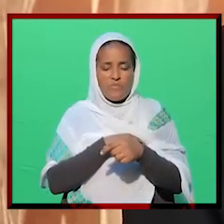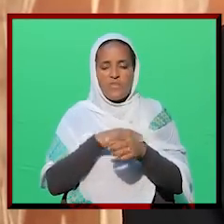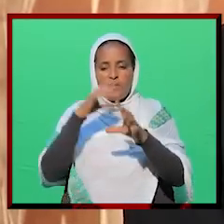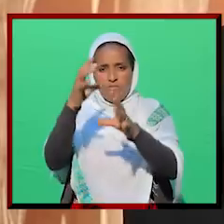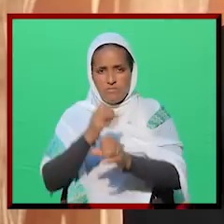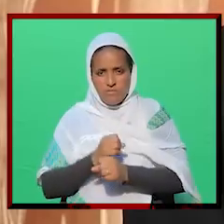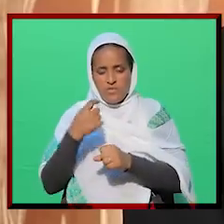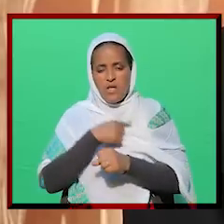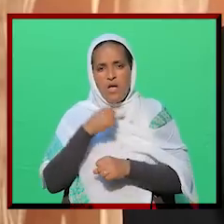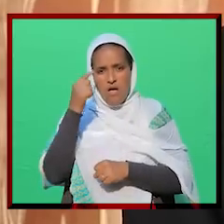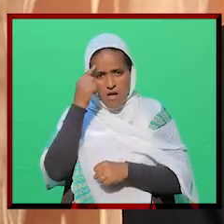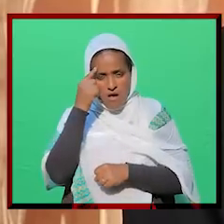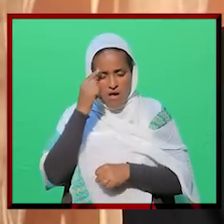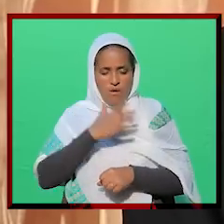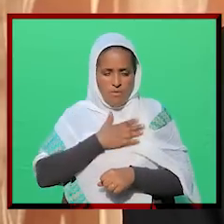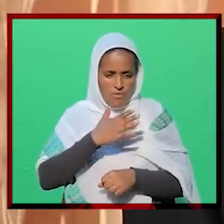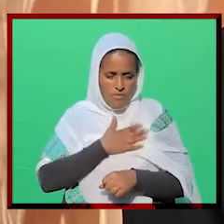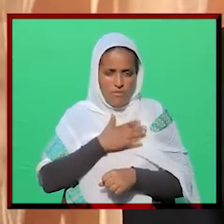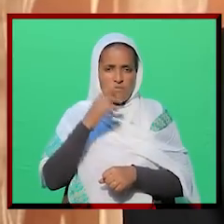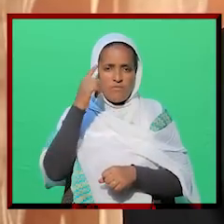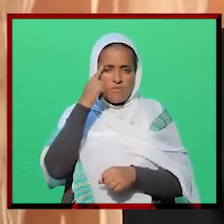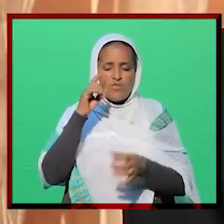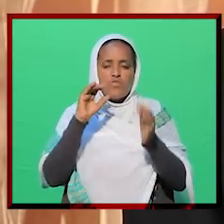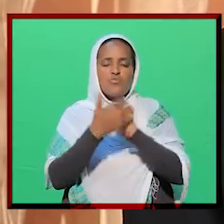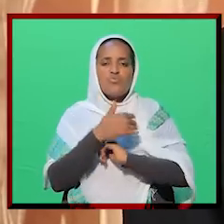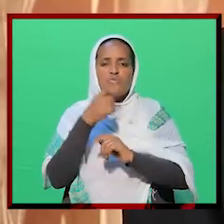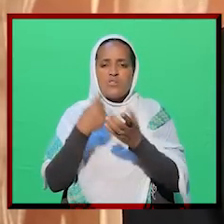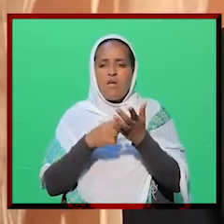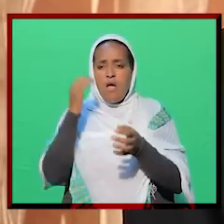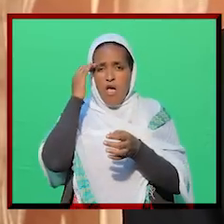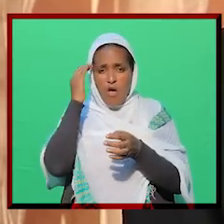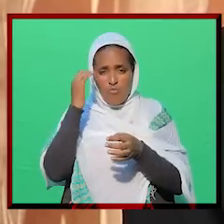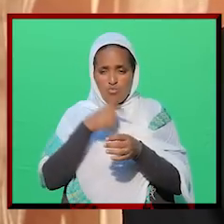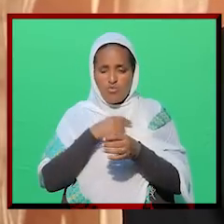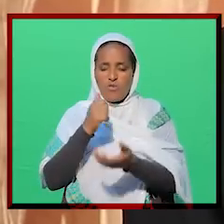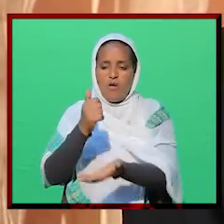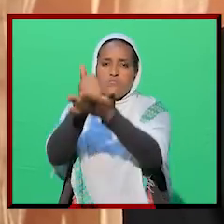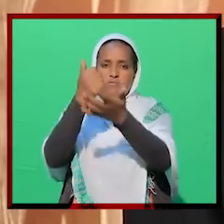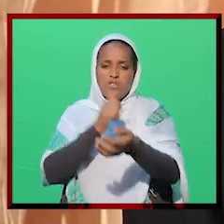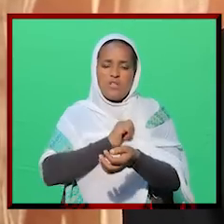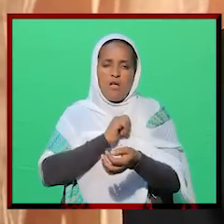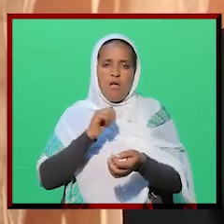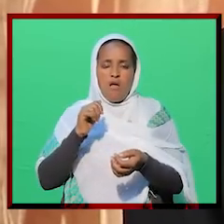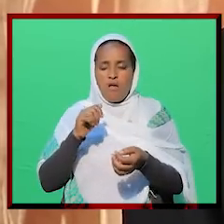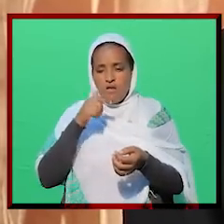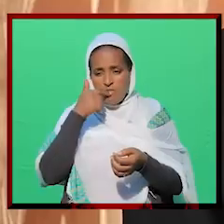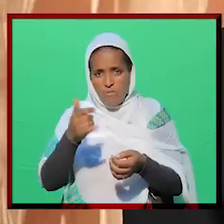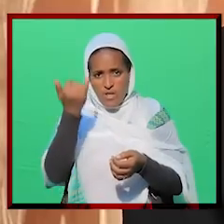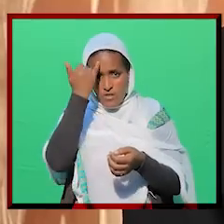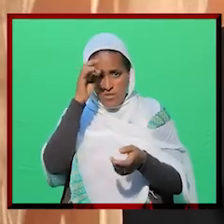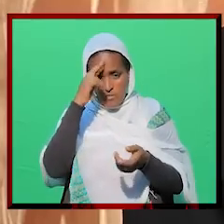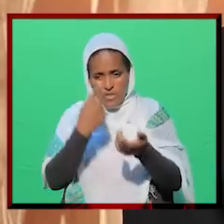ብለህ ታስተምራለህ አንተ ቅባት ብለህ ታስተምራለህ አንዱ መኳንንት ይጸጋ ይሆናል አንዱ መኳንንት የቅባት ይሆናል እስፖርታቸው ሲጣሉ ግጭት